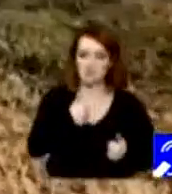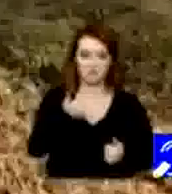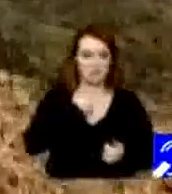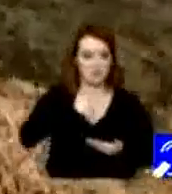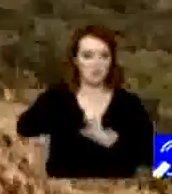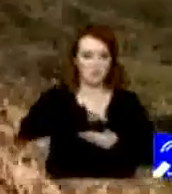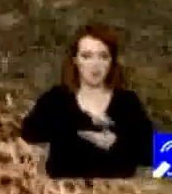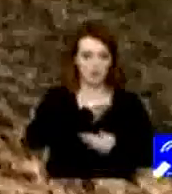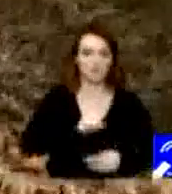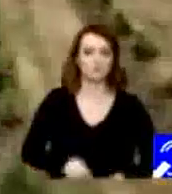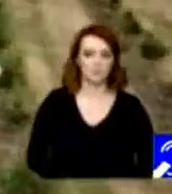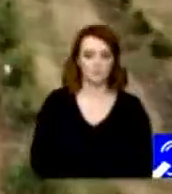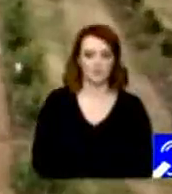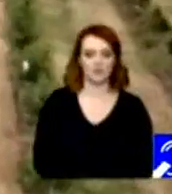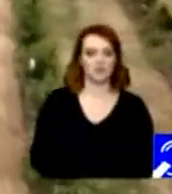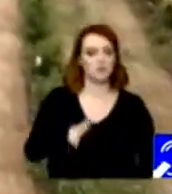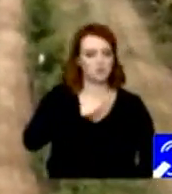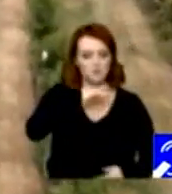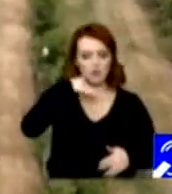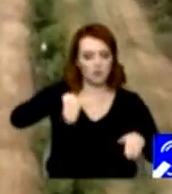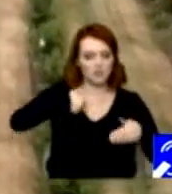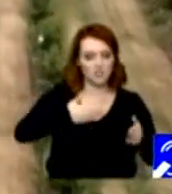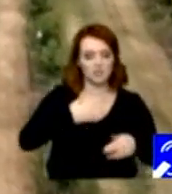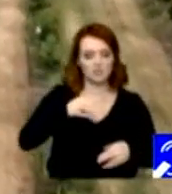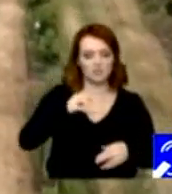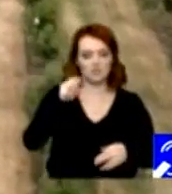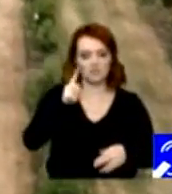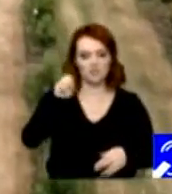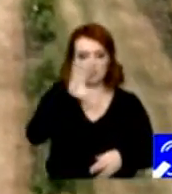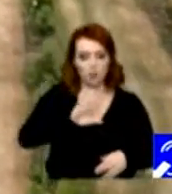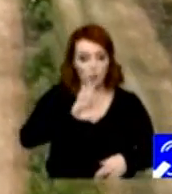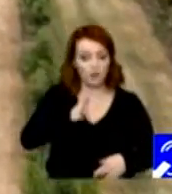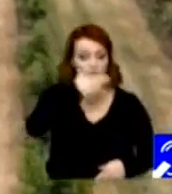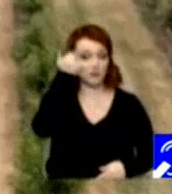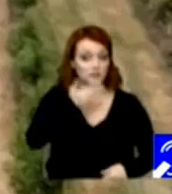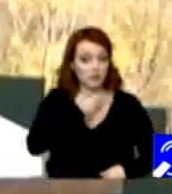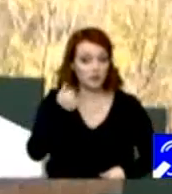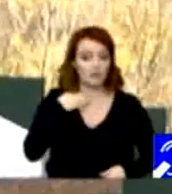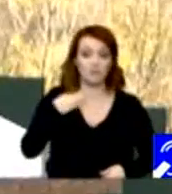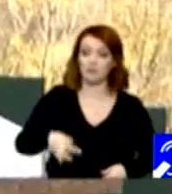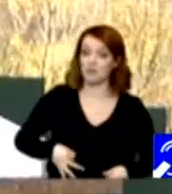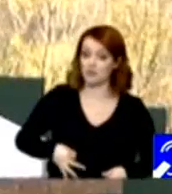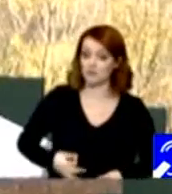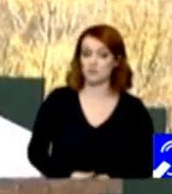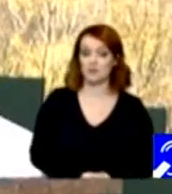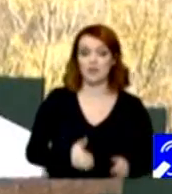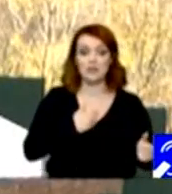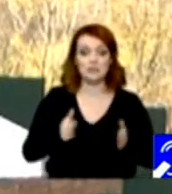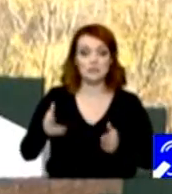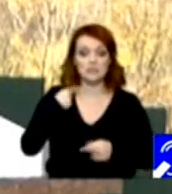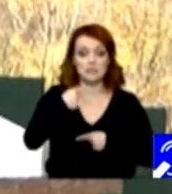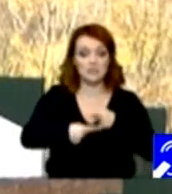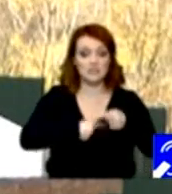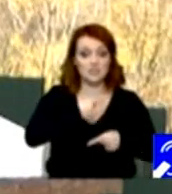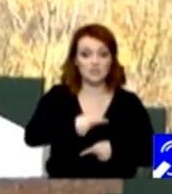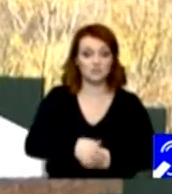destule oferte în Uniunea Europeană ca ca Italia ca Franța în sistemul tradițional deja